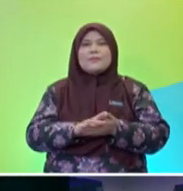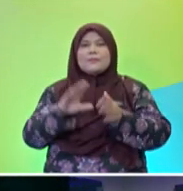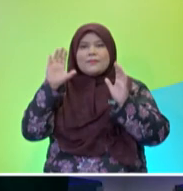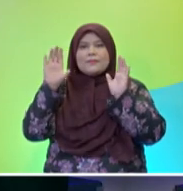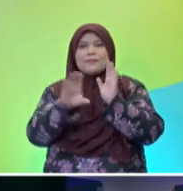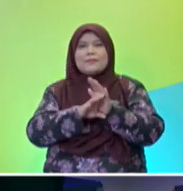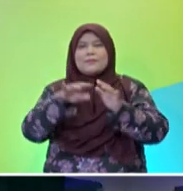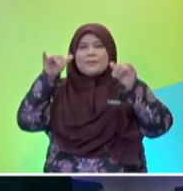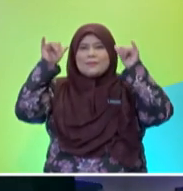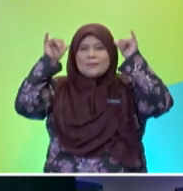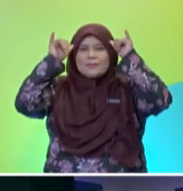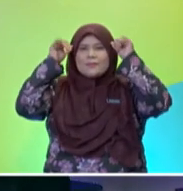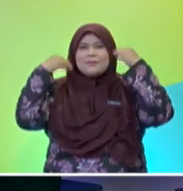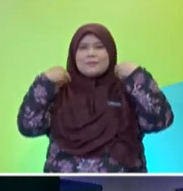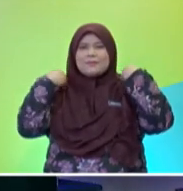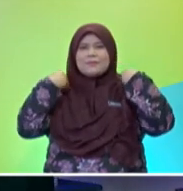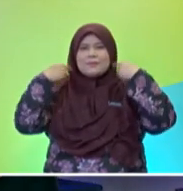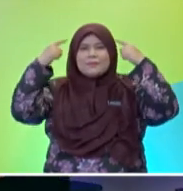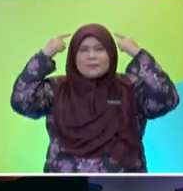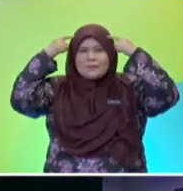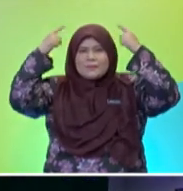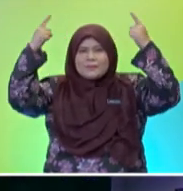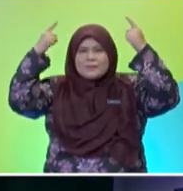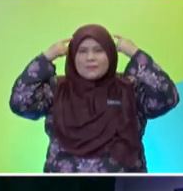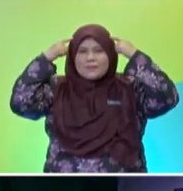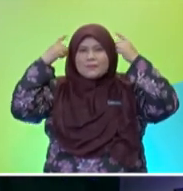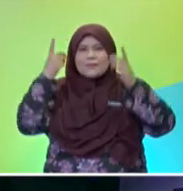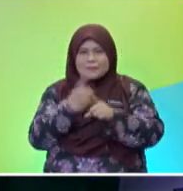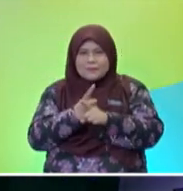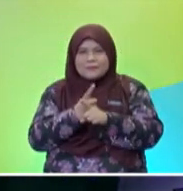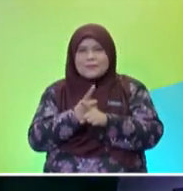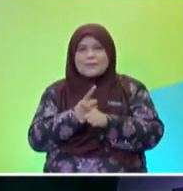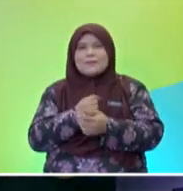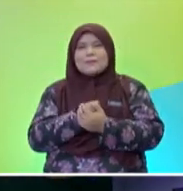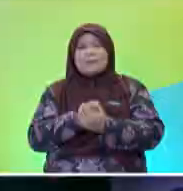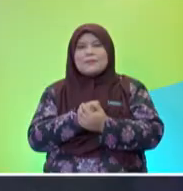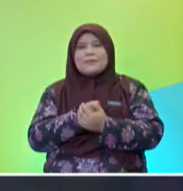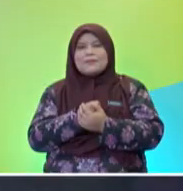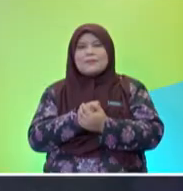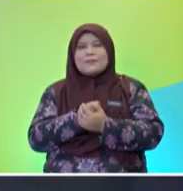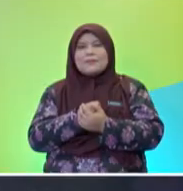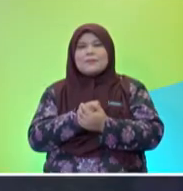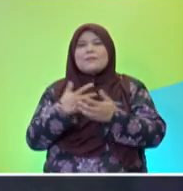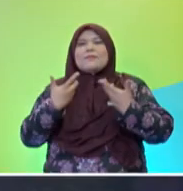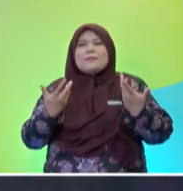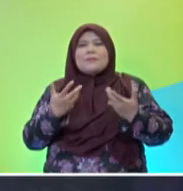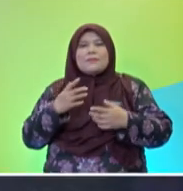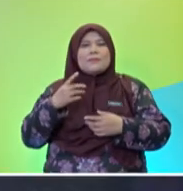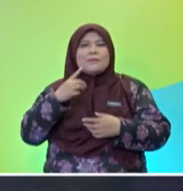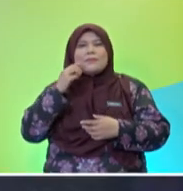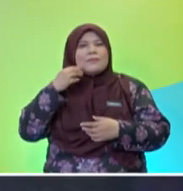yang ada tanduk juga ya ini sego gambar lembu betul macam mana bunyi lembut bunyi